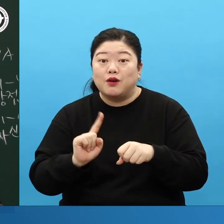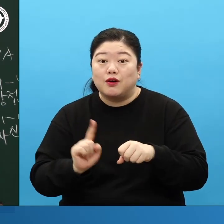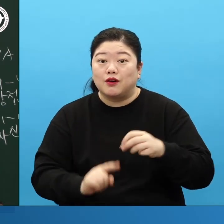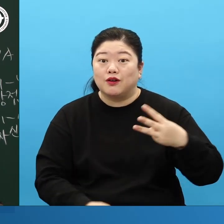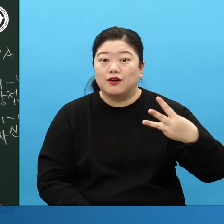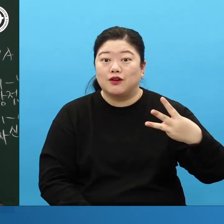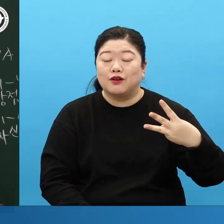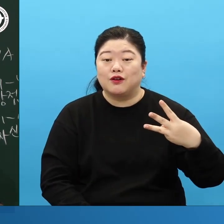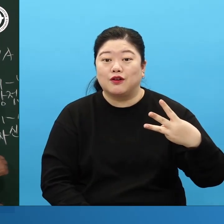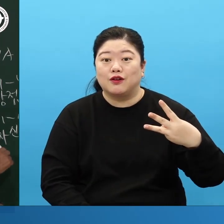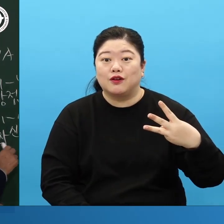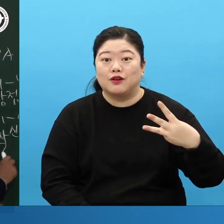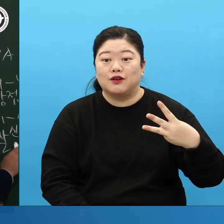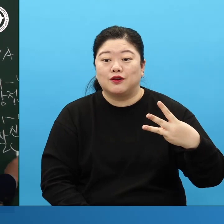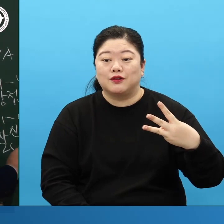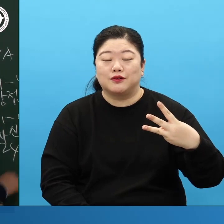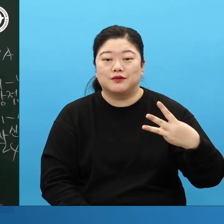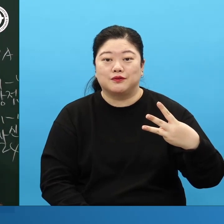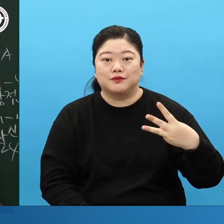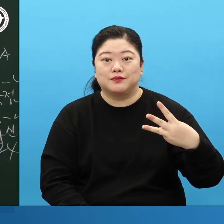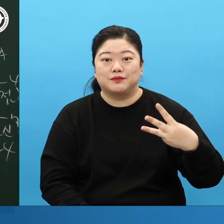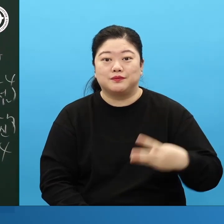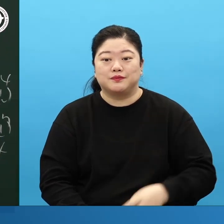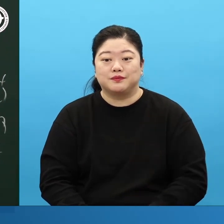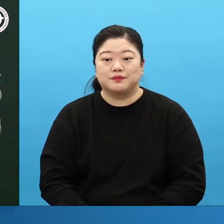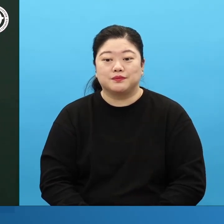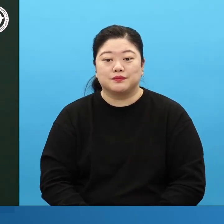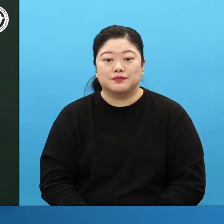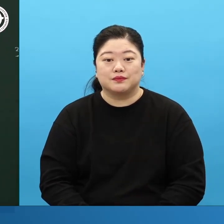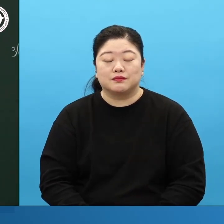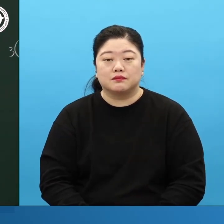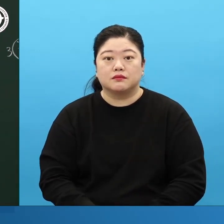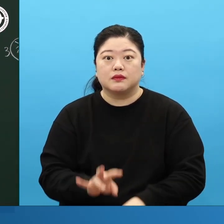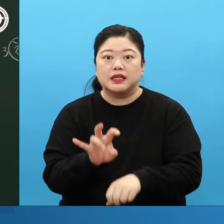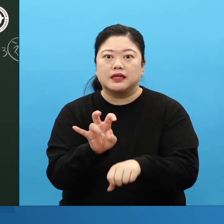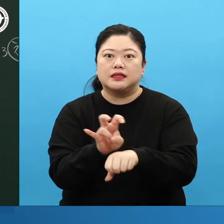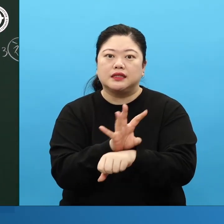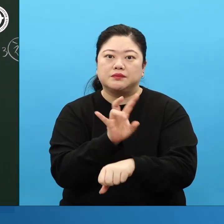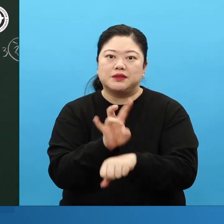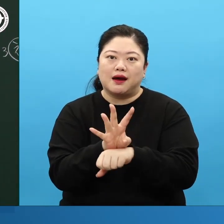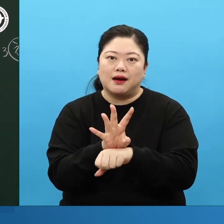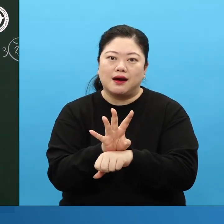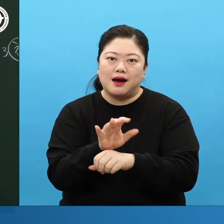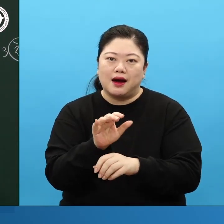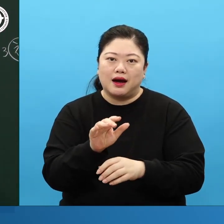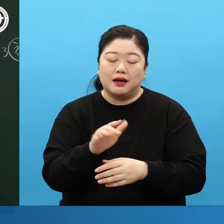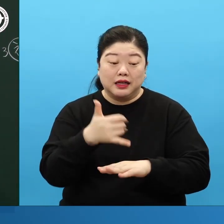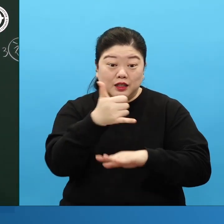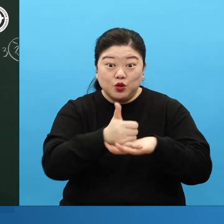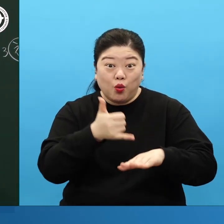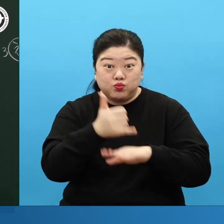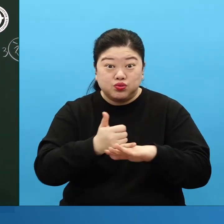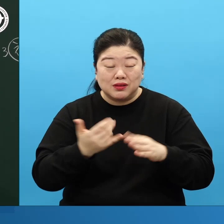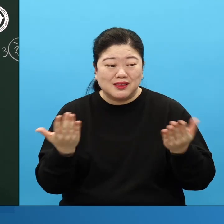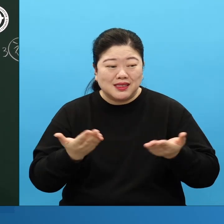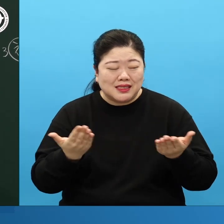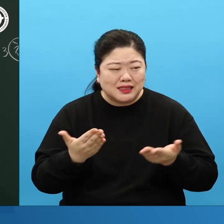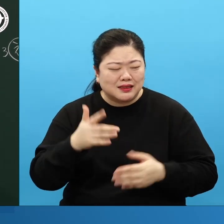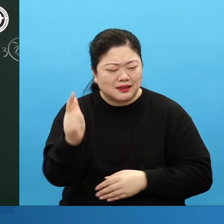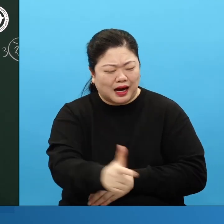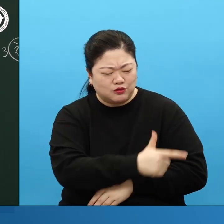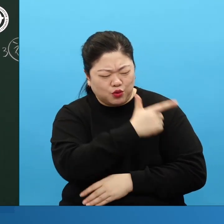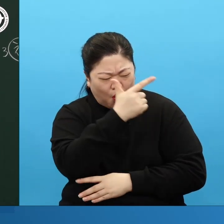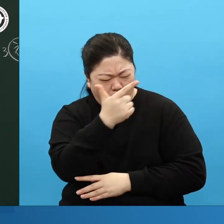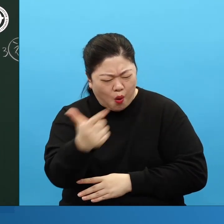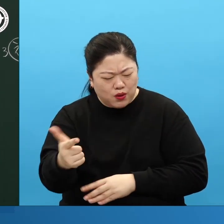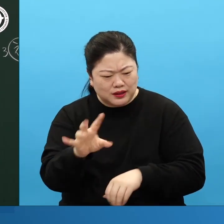labradores y atletas espirituales, ¿cuál es la característica en común de esto? 24입니다. Que están centrados las 농부들이 24 그냥 horas. 노는 것 같아도 아닙니다. 늘 살펴보고 있어요.